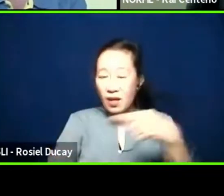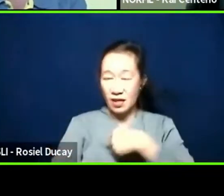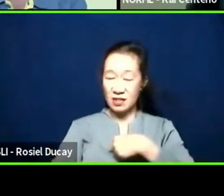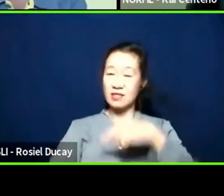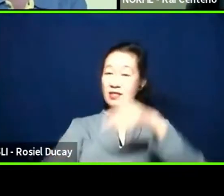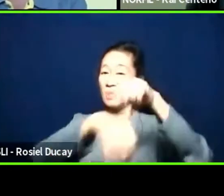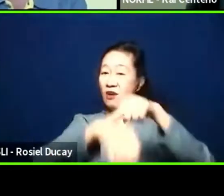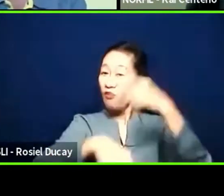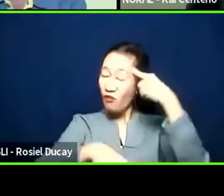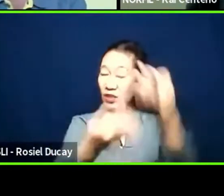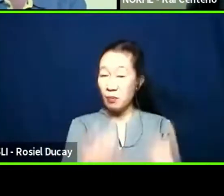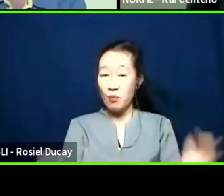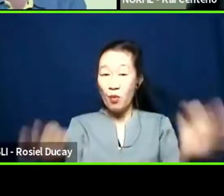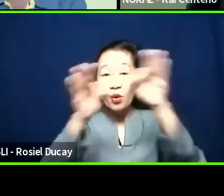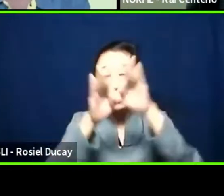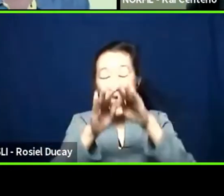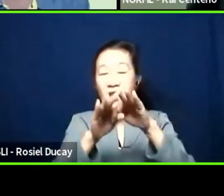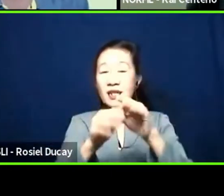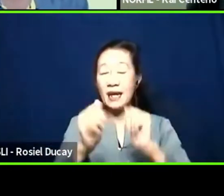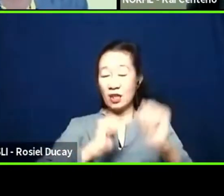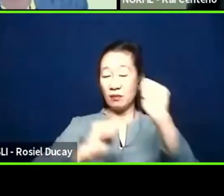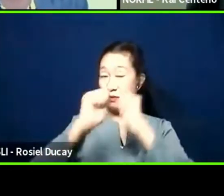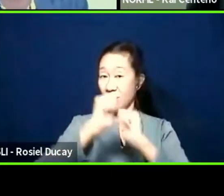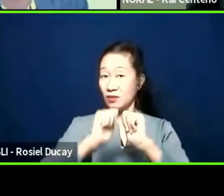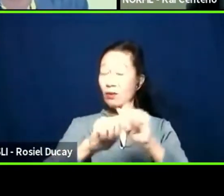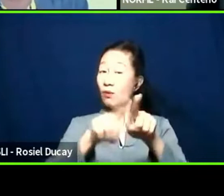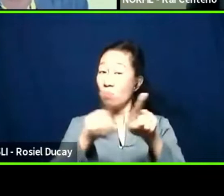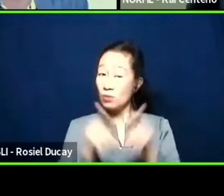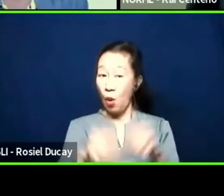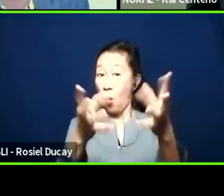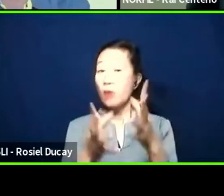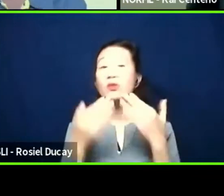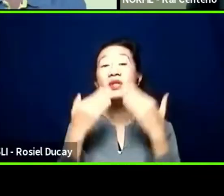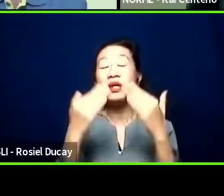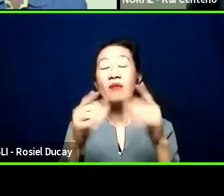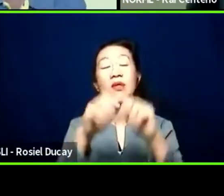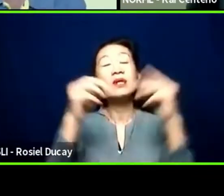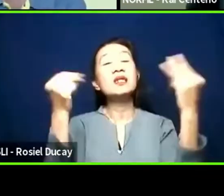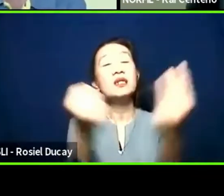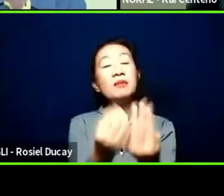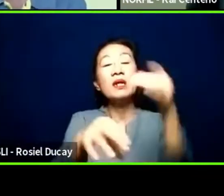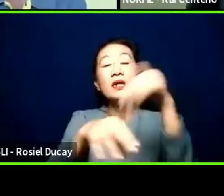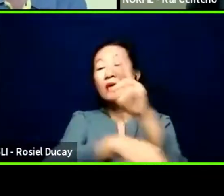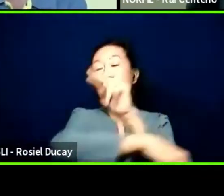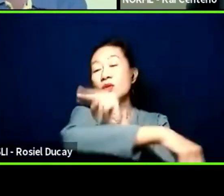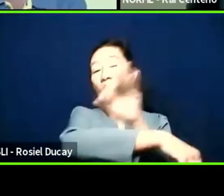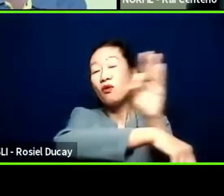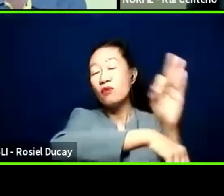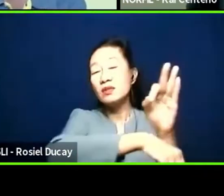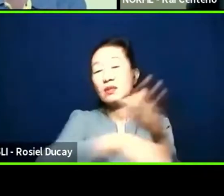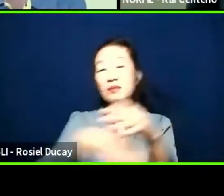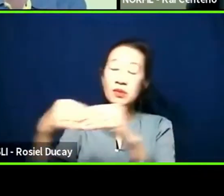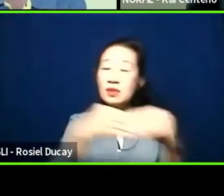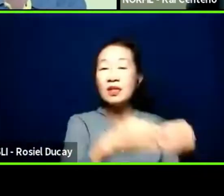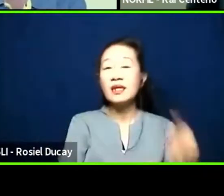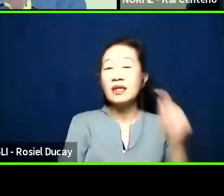this important activity. Of course, nais ko rin pasalamatan yung team namin sa Northfield sa pangunguna ni Tess de